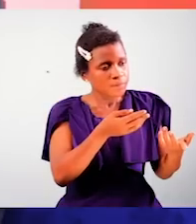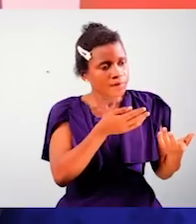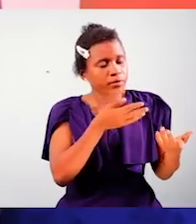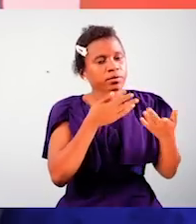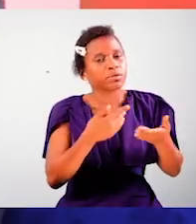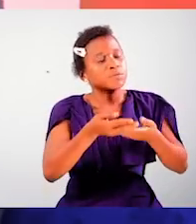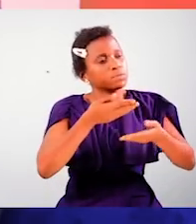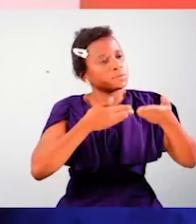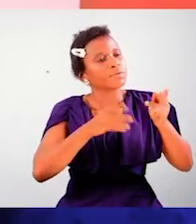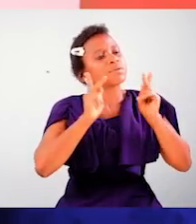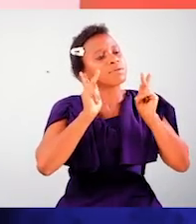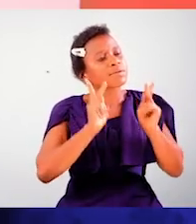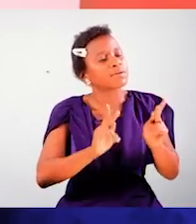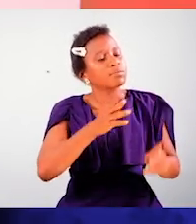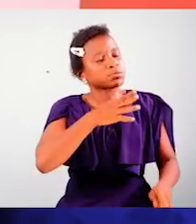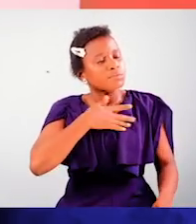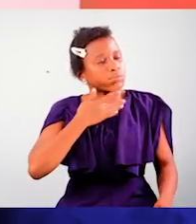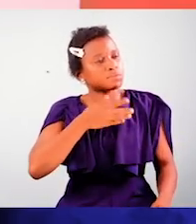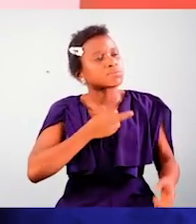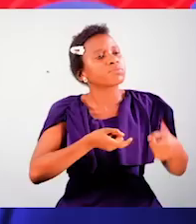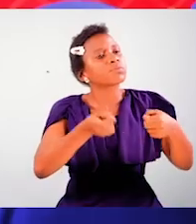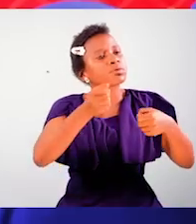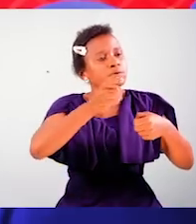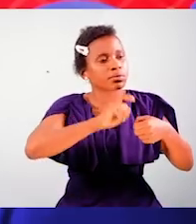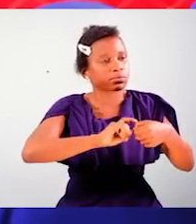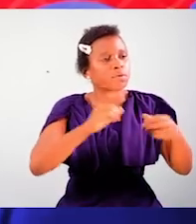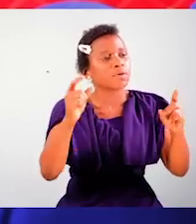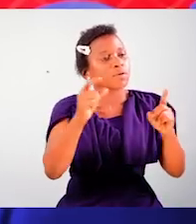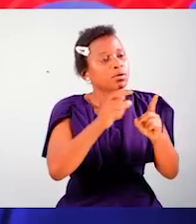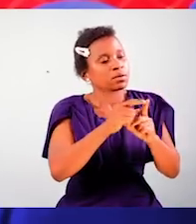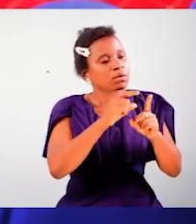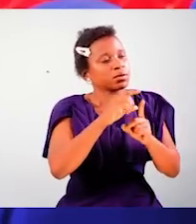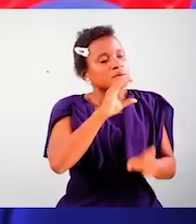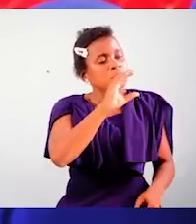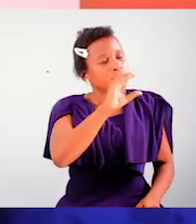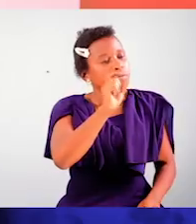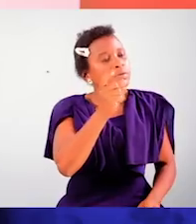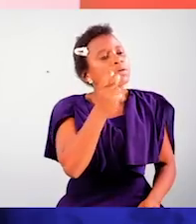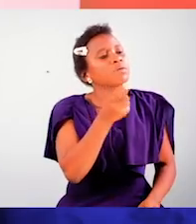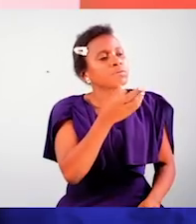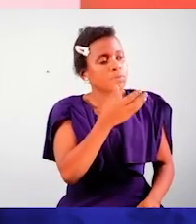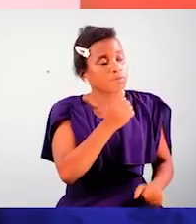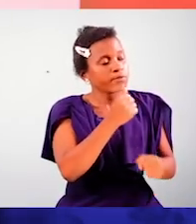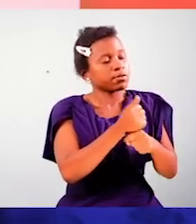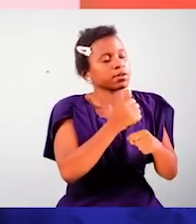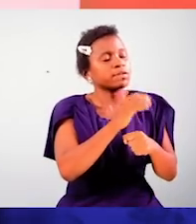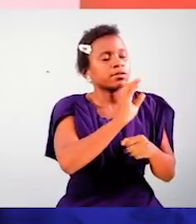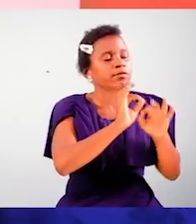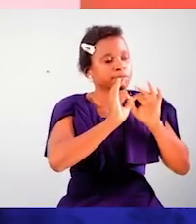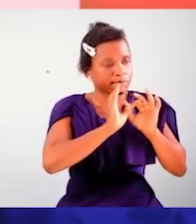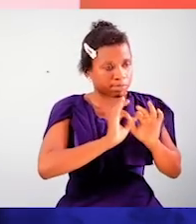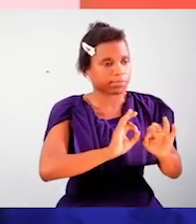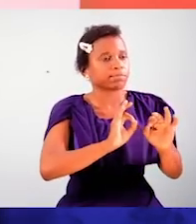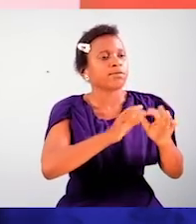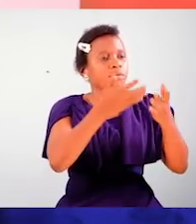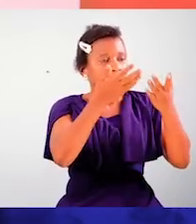kunahitajika kuongezwa meno kwa CAG aweze kufanya kazi yake. Hii inaweza ikadhibiti kwa